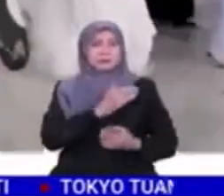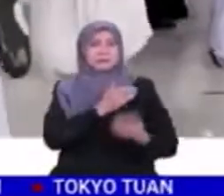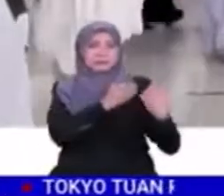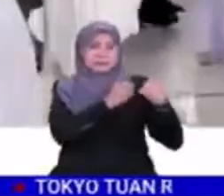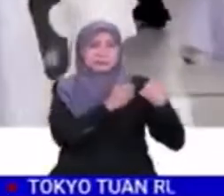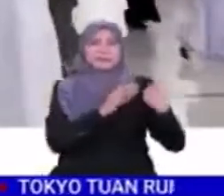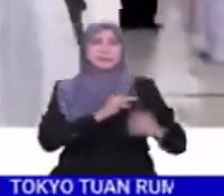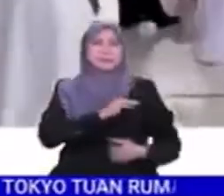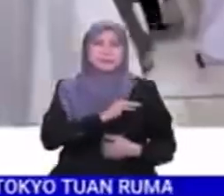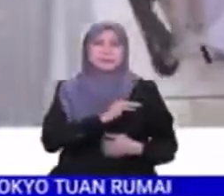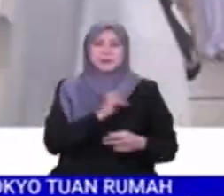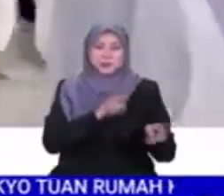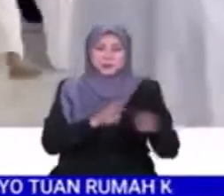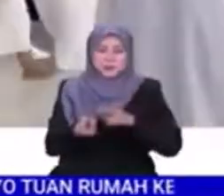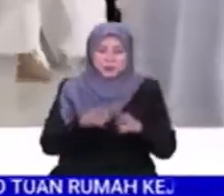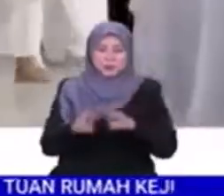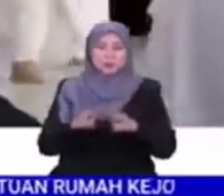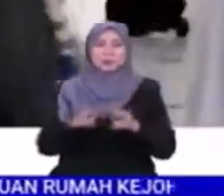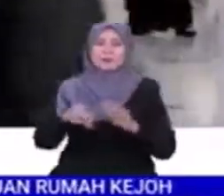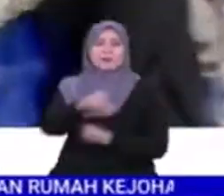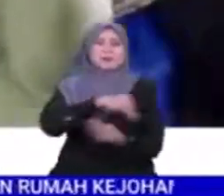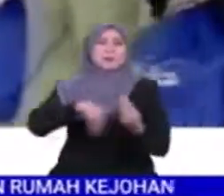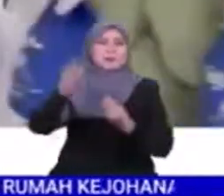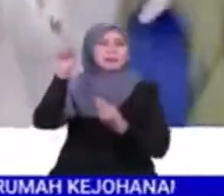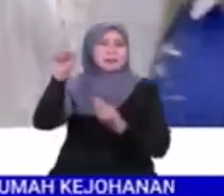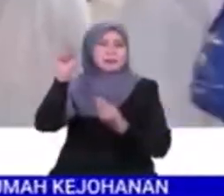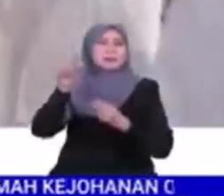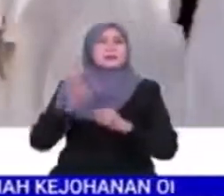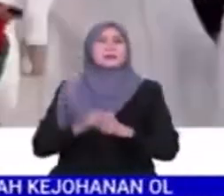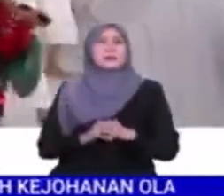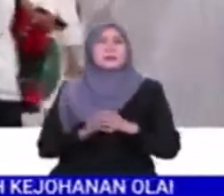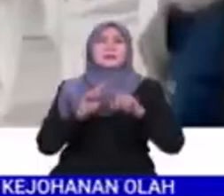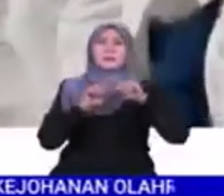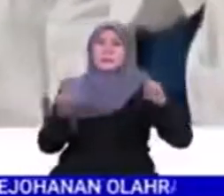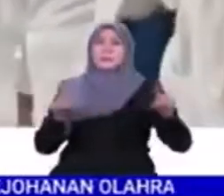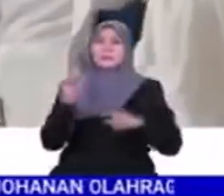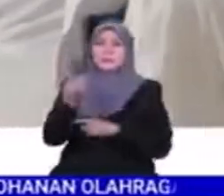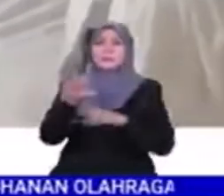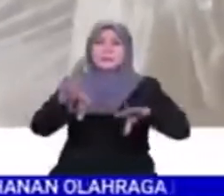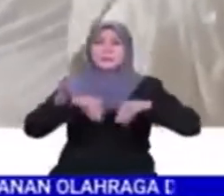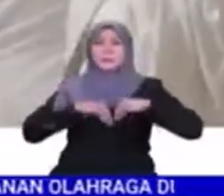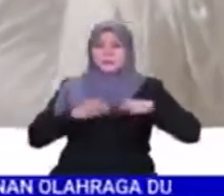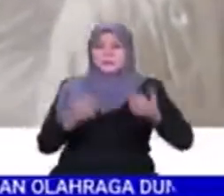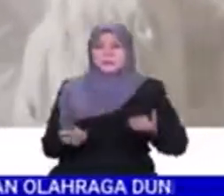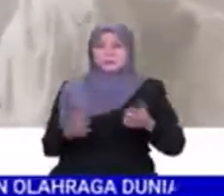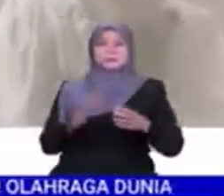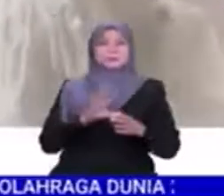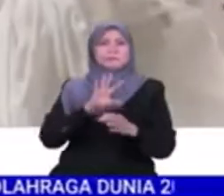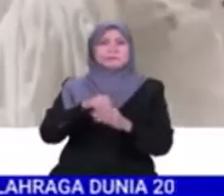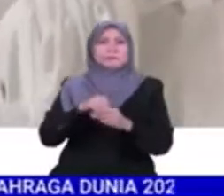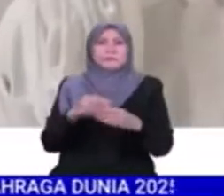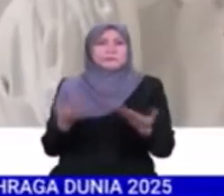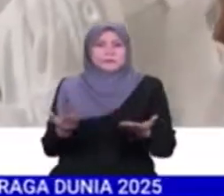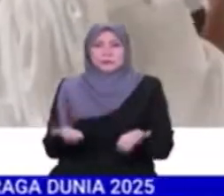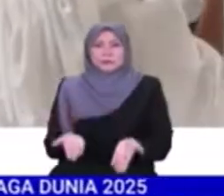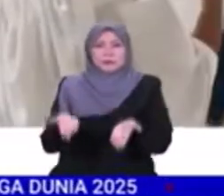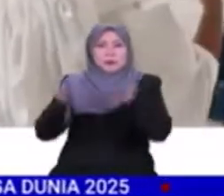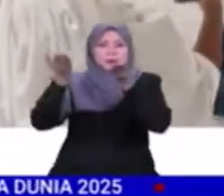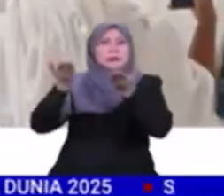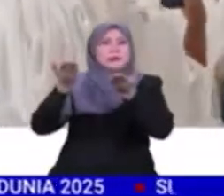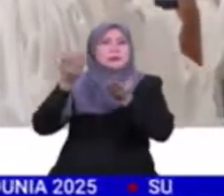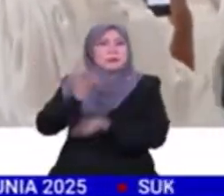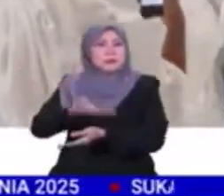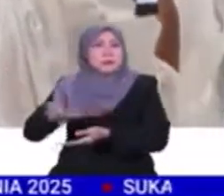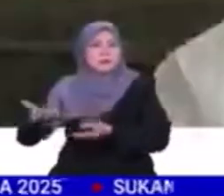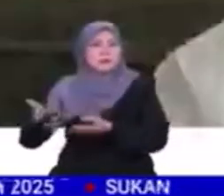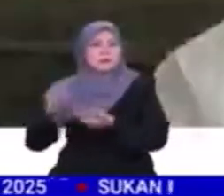ibadah haji. Namun kita juga perlu menerima realiti kenaikan kos yang berlaku setiap tahun. Dan pada masa